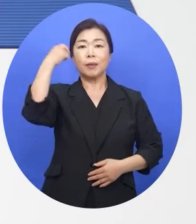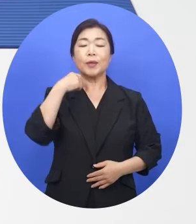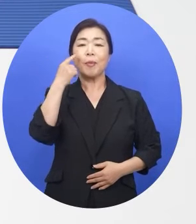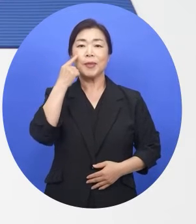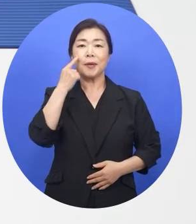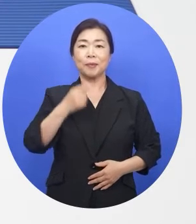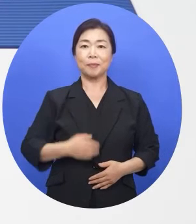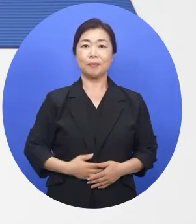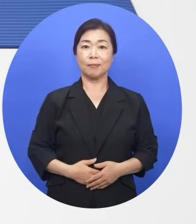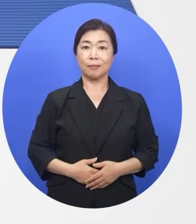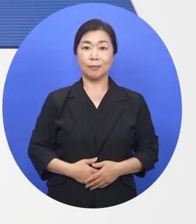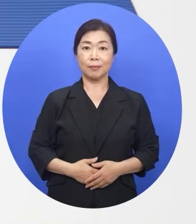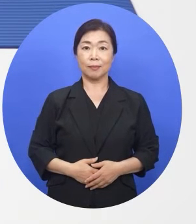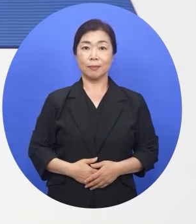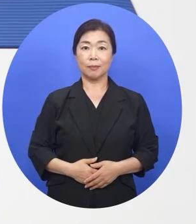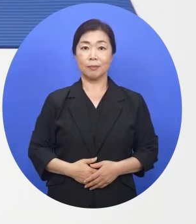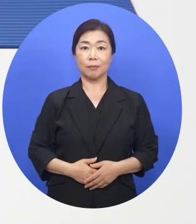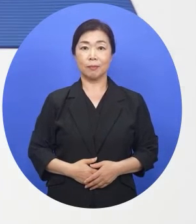느껴보세요.